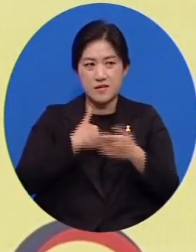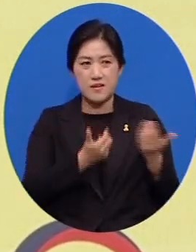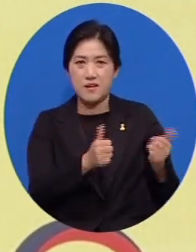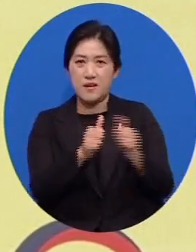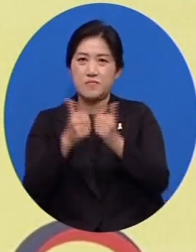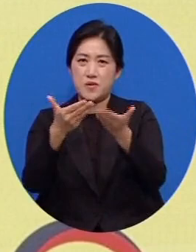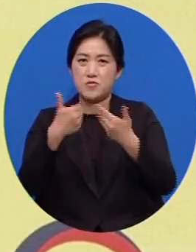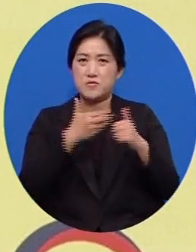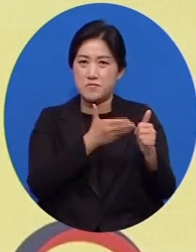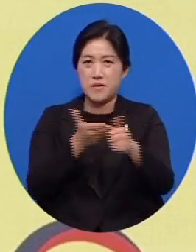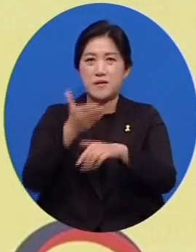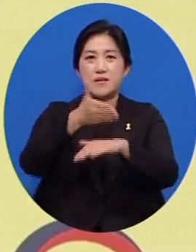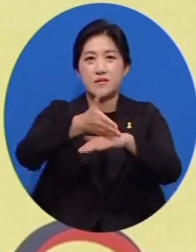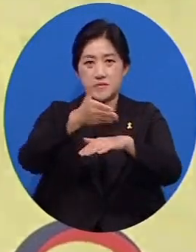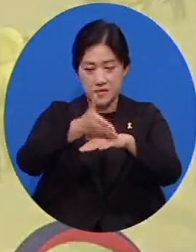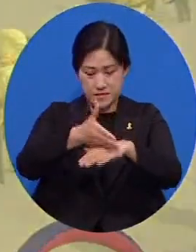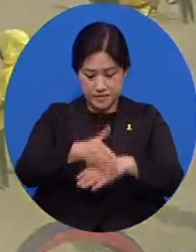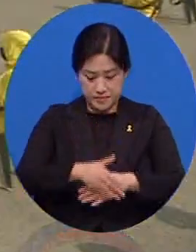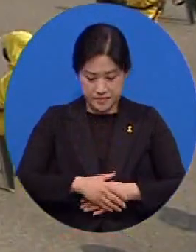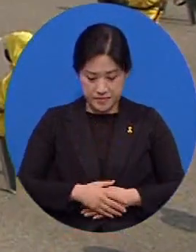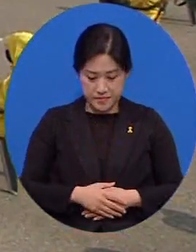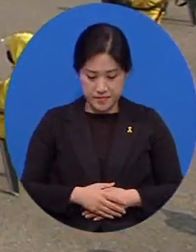바랍니다. 감사합니다.